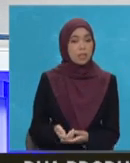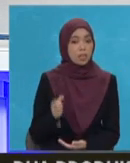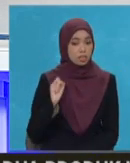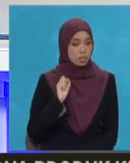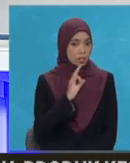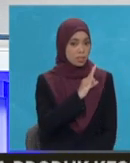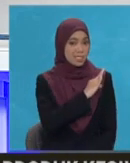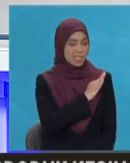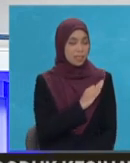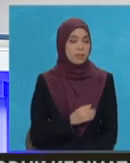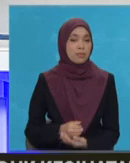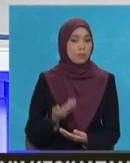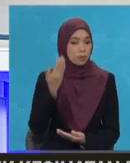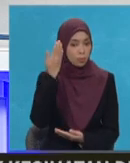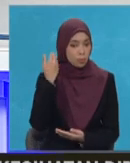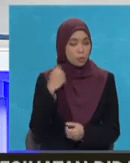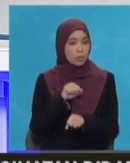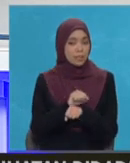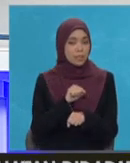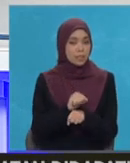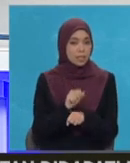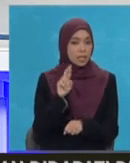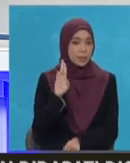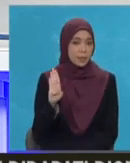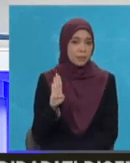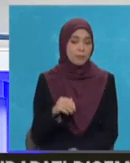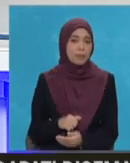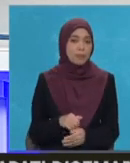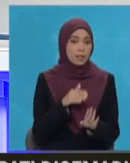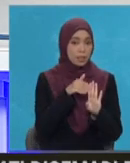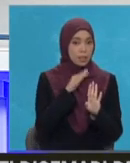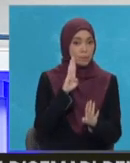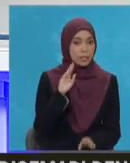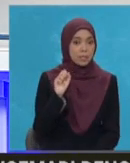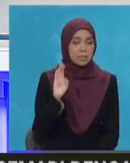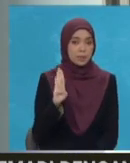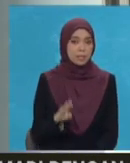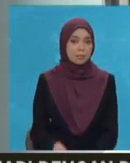berkenaan majelis didirikan di kampus Bandar Seri Begawan